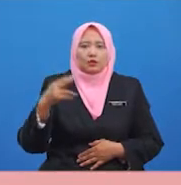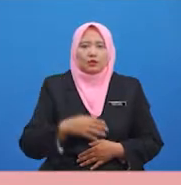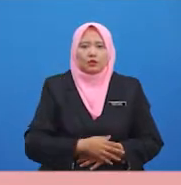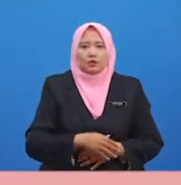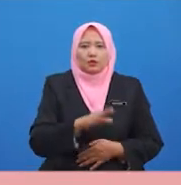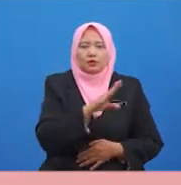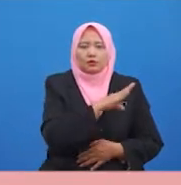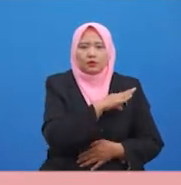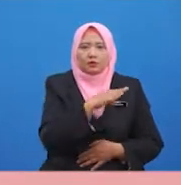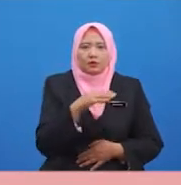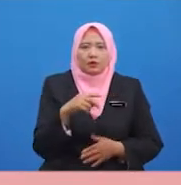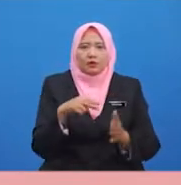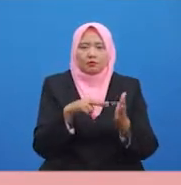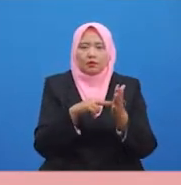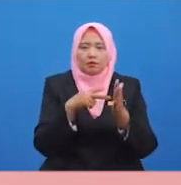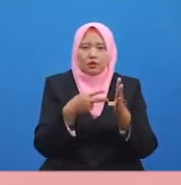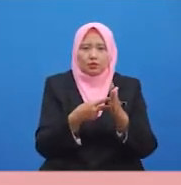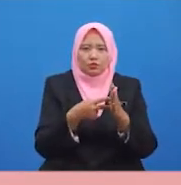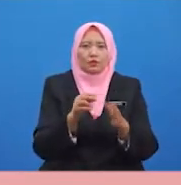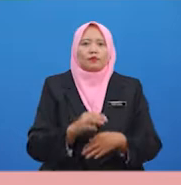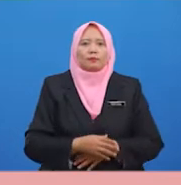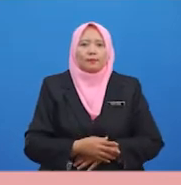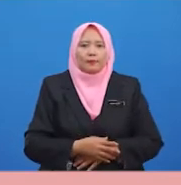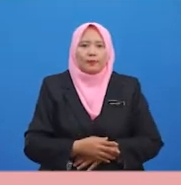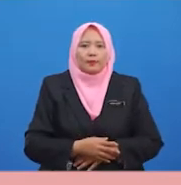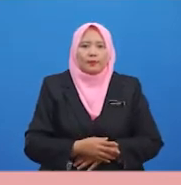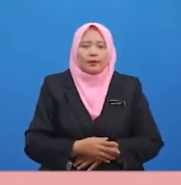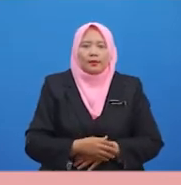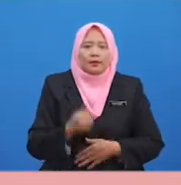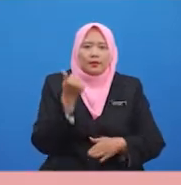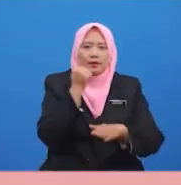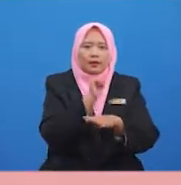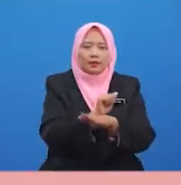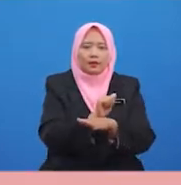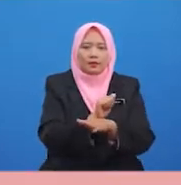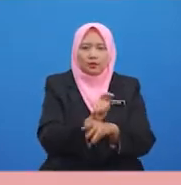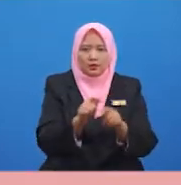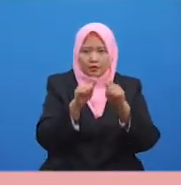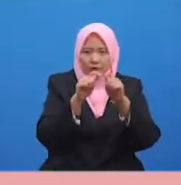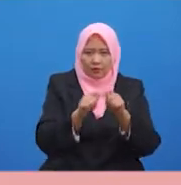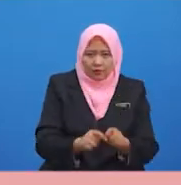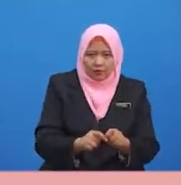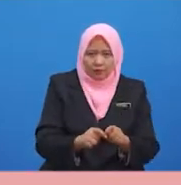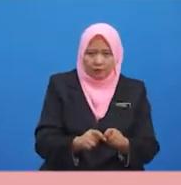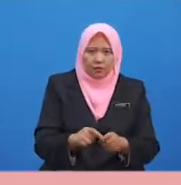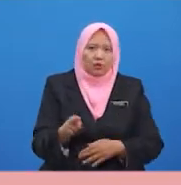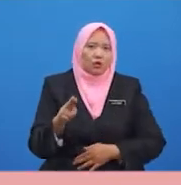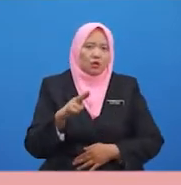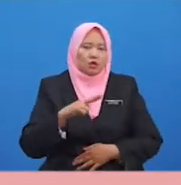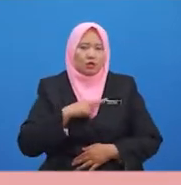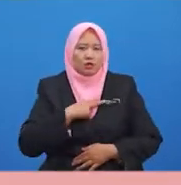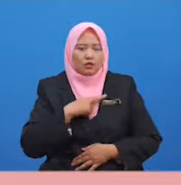Apakah musyarakah? Musyarakah bermaksud akad yang menetapkan sesuatu